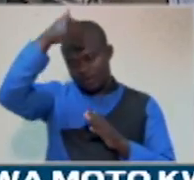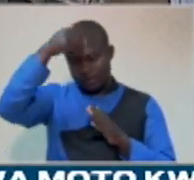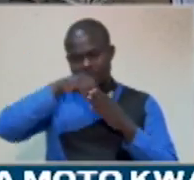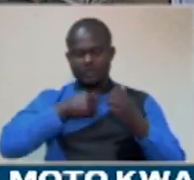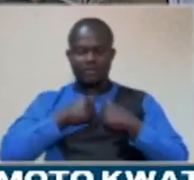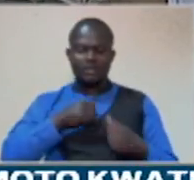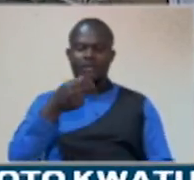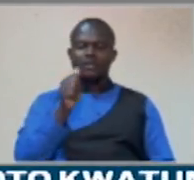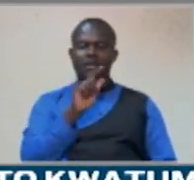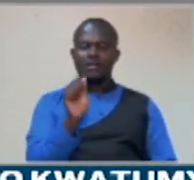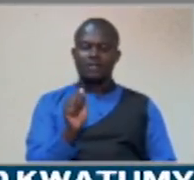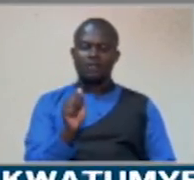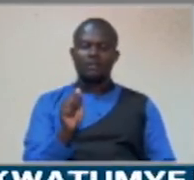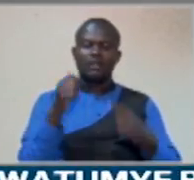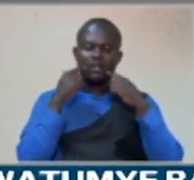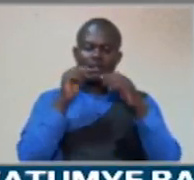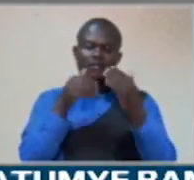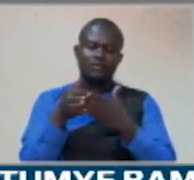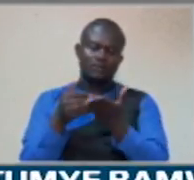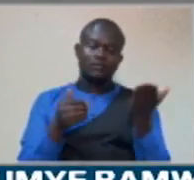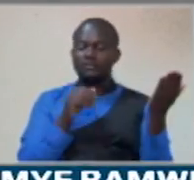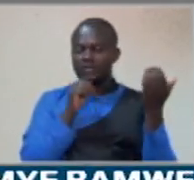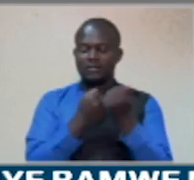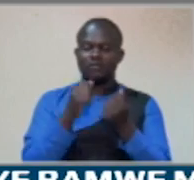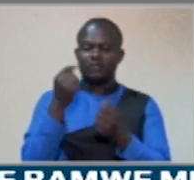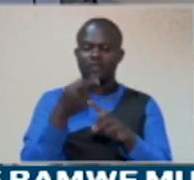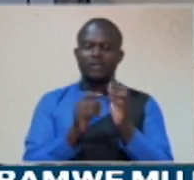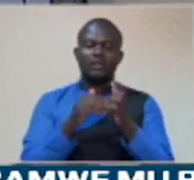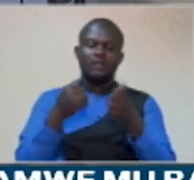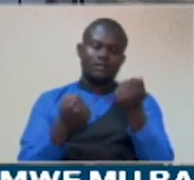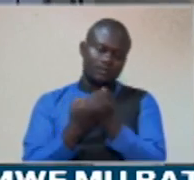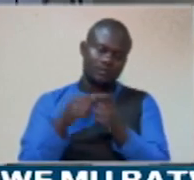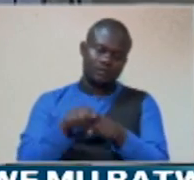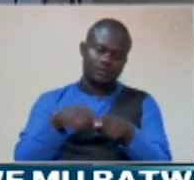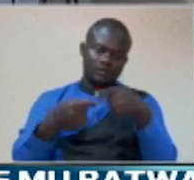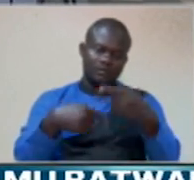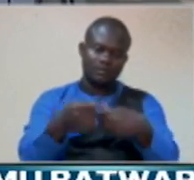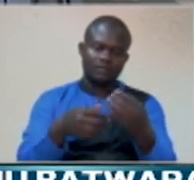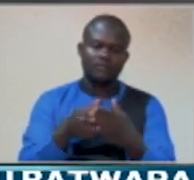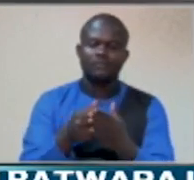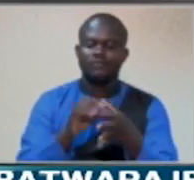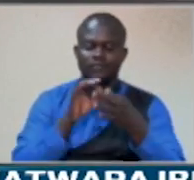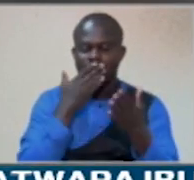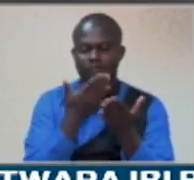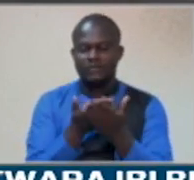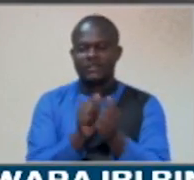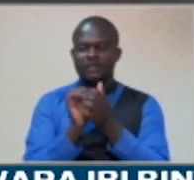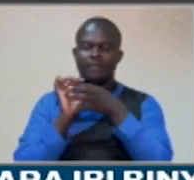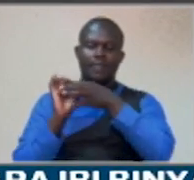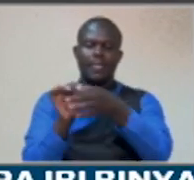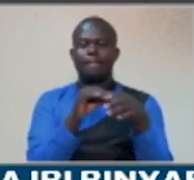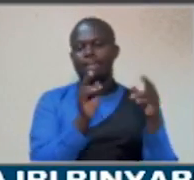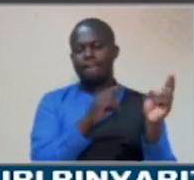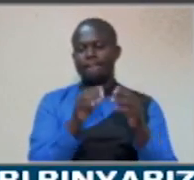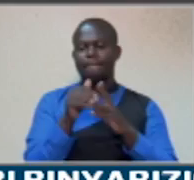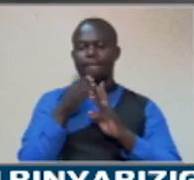Rwanda Haza Al-Khatani yavuze ko iyi nkunga atari iya mbere kandi ko ubufasha nk'ubu buzakomeza kubera umubano mwiza n'ubufatanye